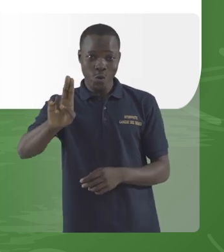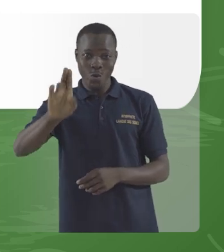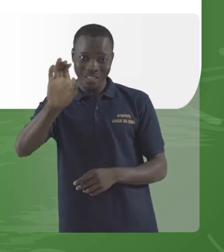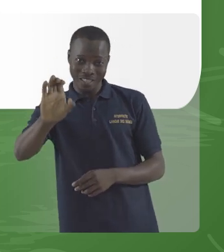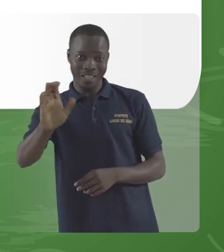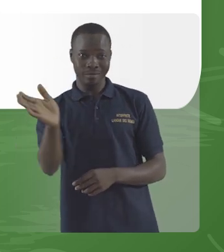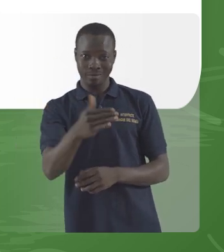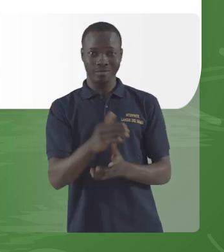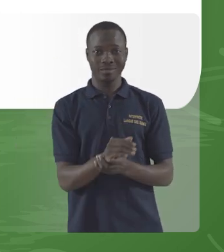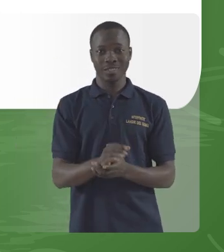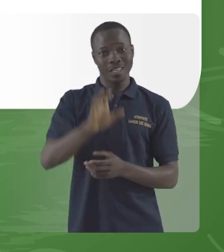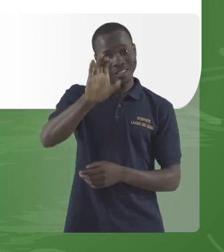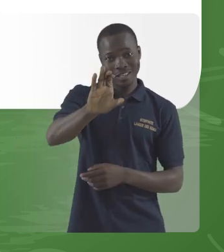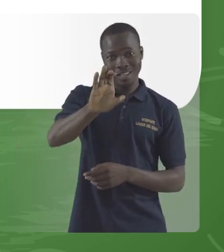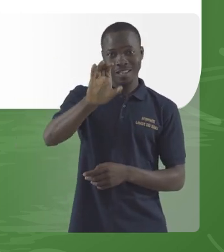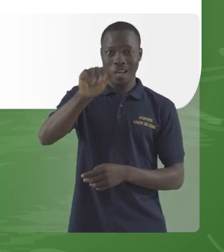UUC,